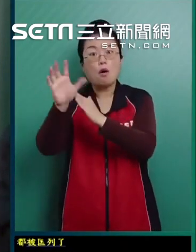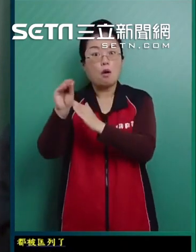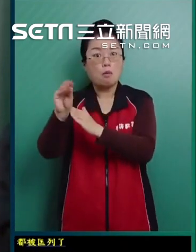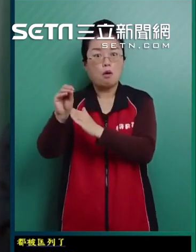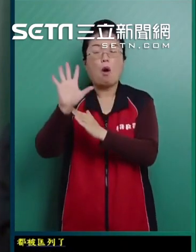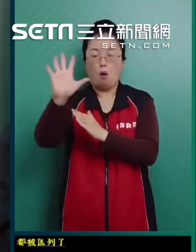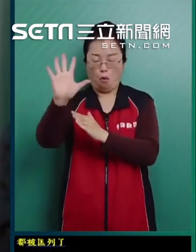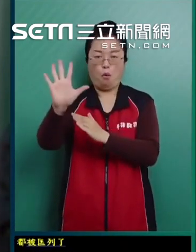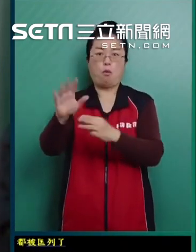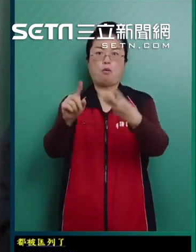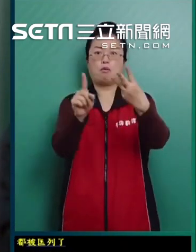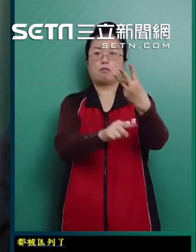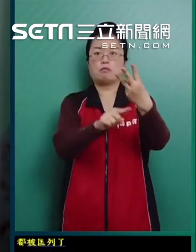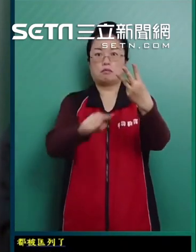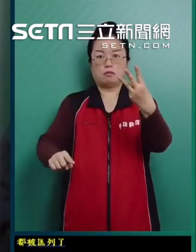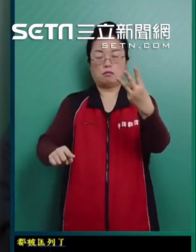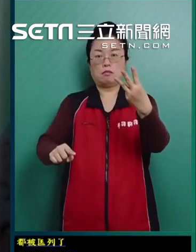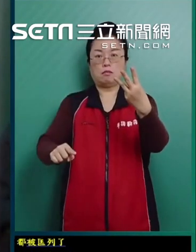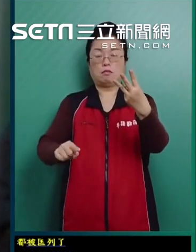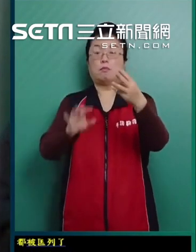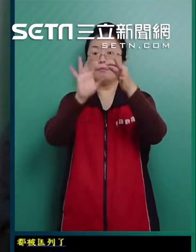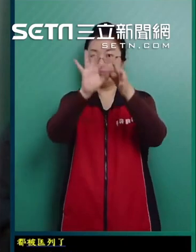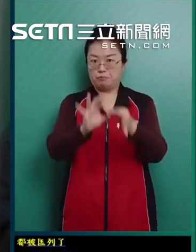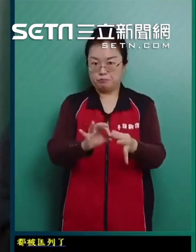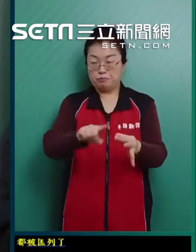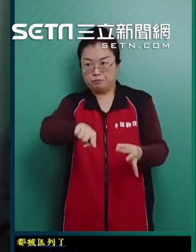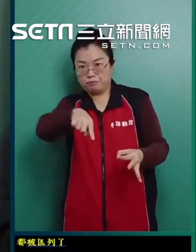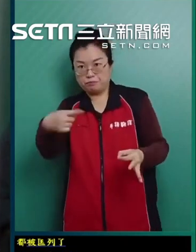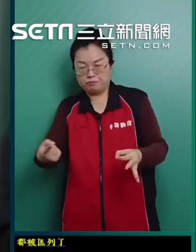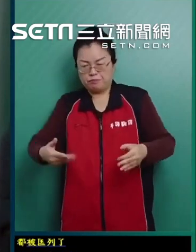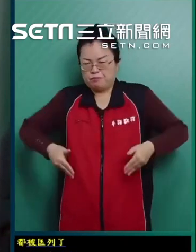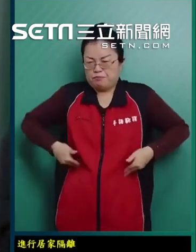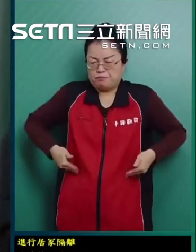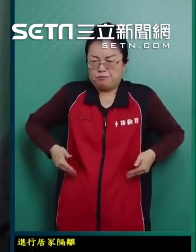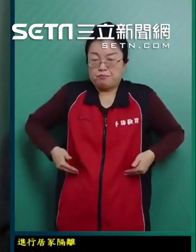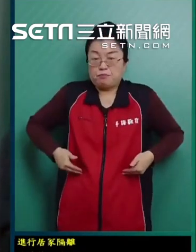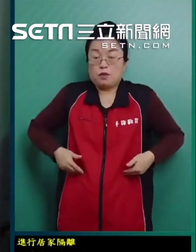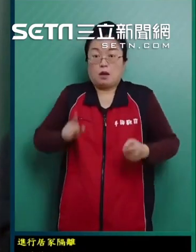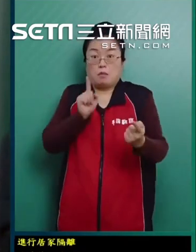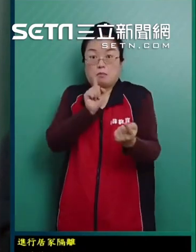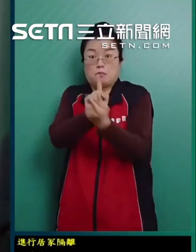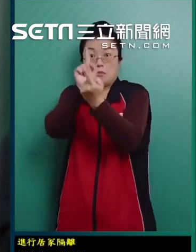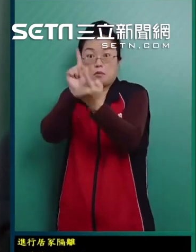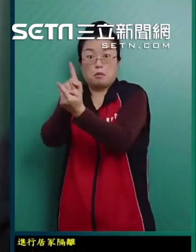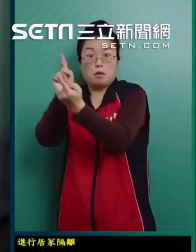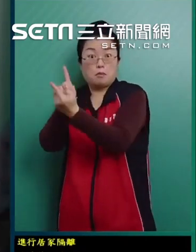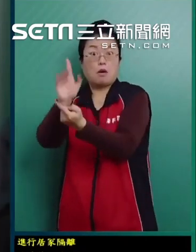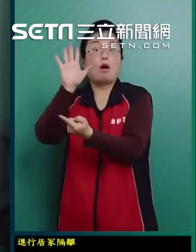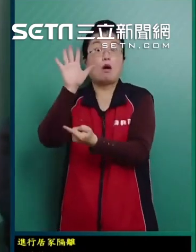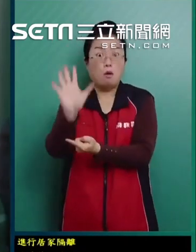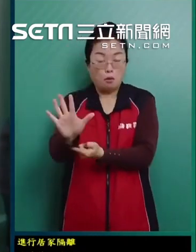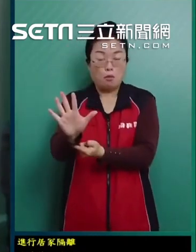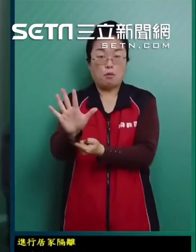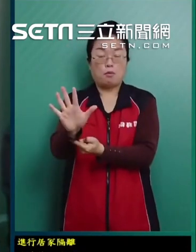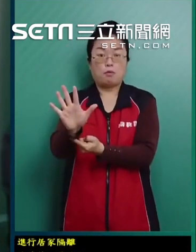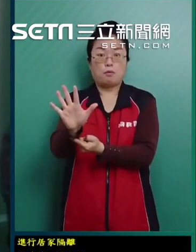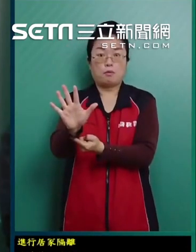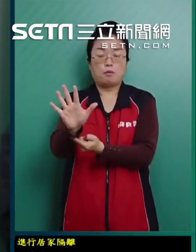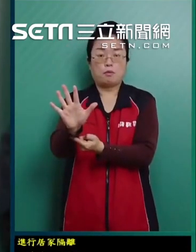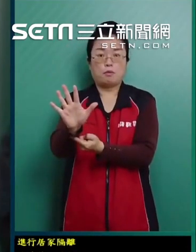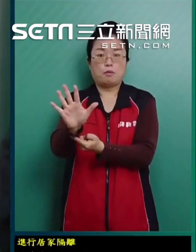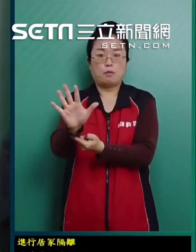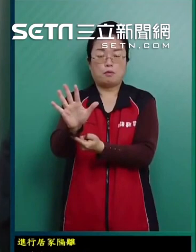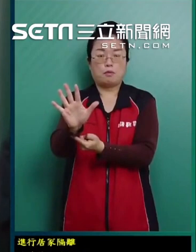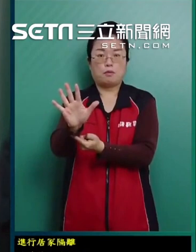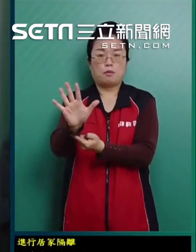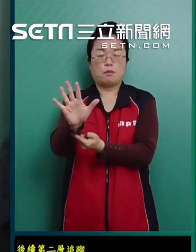了学校活动。所以接下来我们紧急的去针对有接触这些框列者的学生进行第